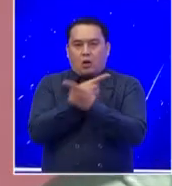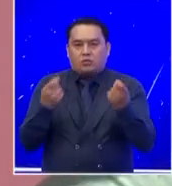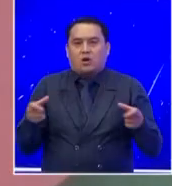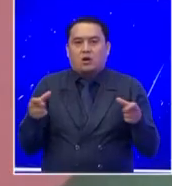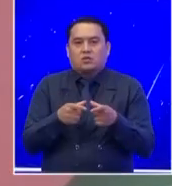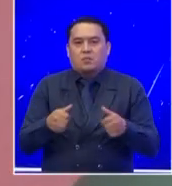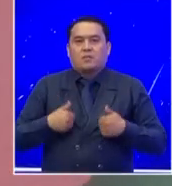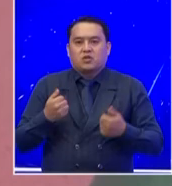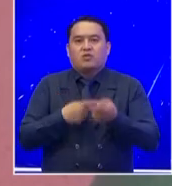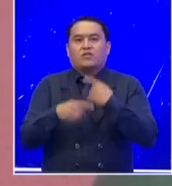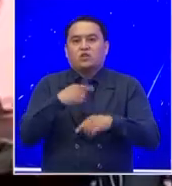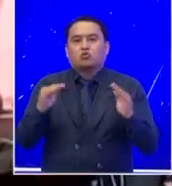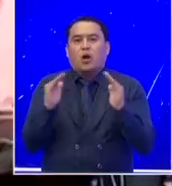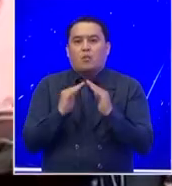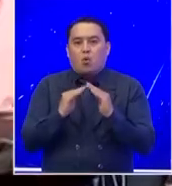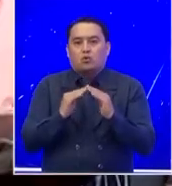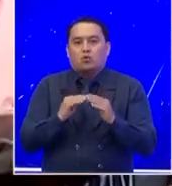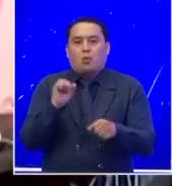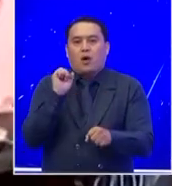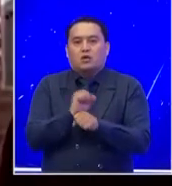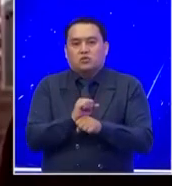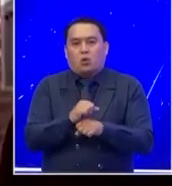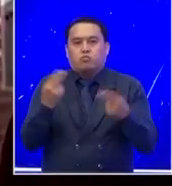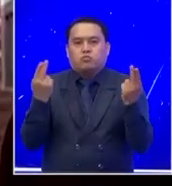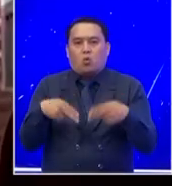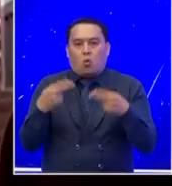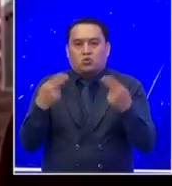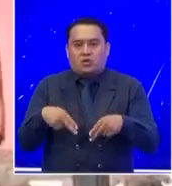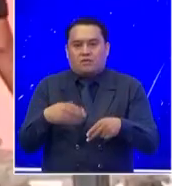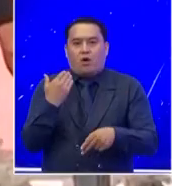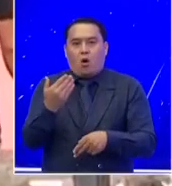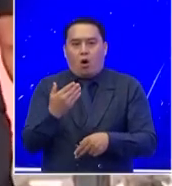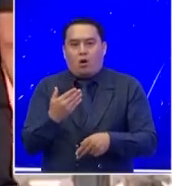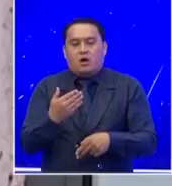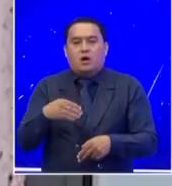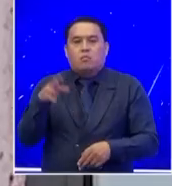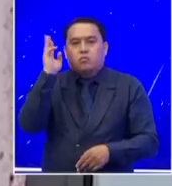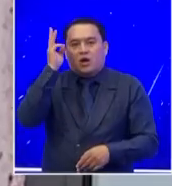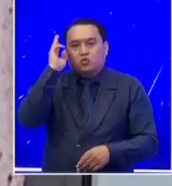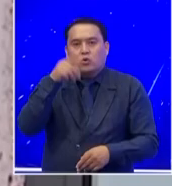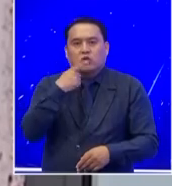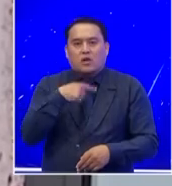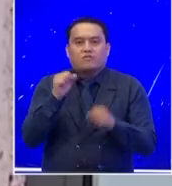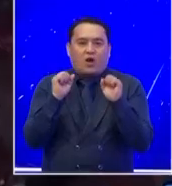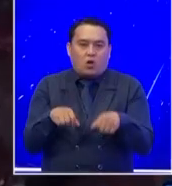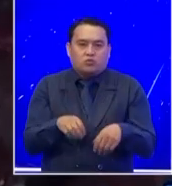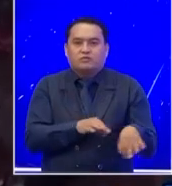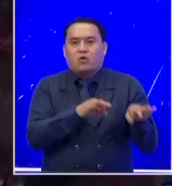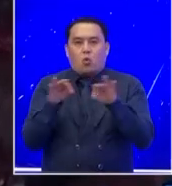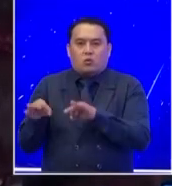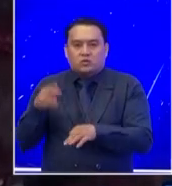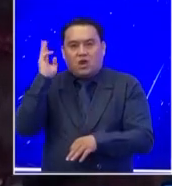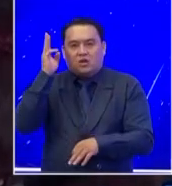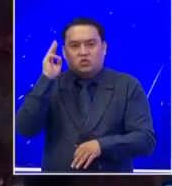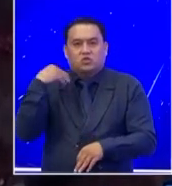они попытались вернуться домой, но застряли на таможенном посту Жибек-Жола. Посол рассказал, что есть вероятность транспортировки